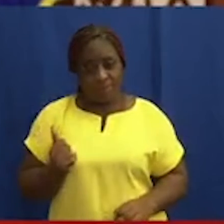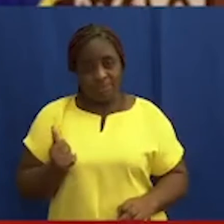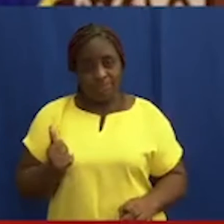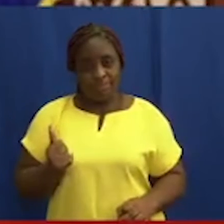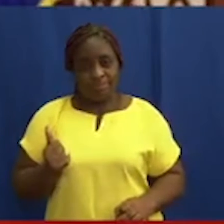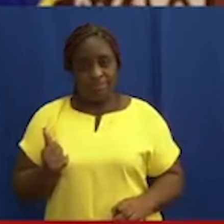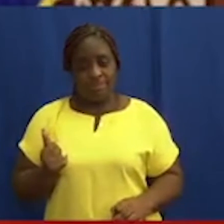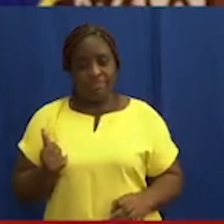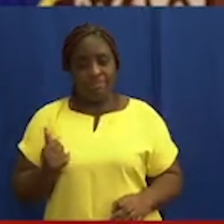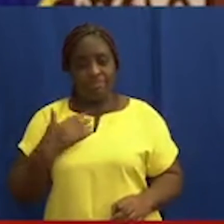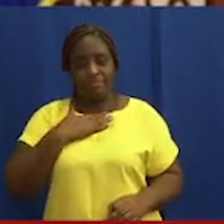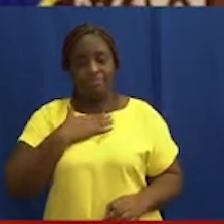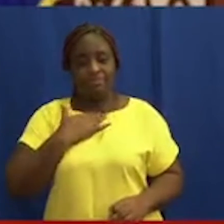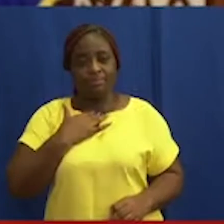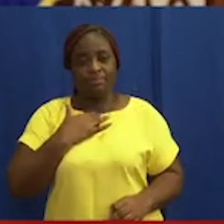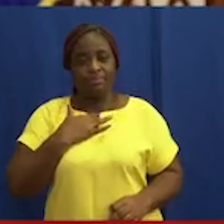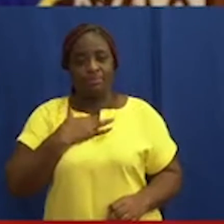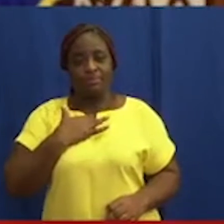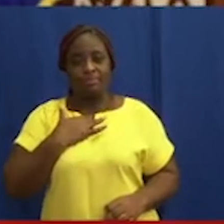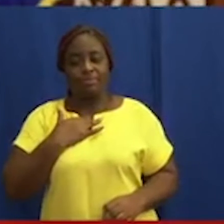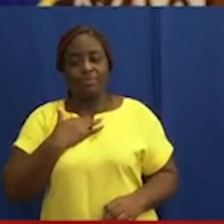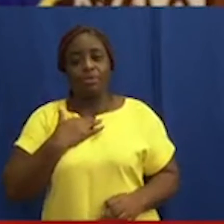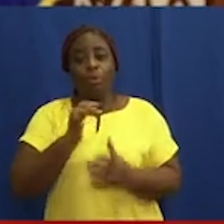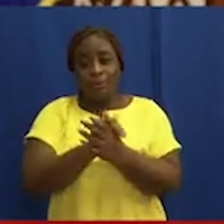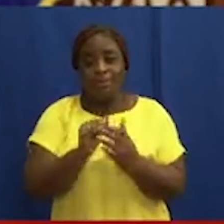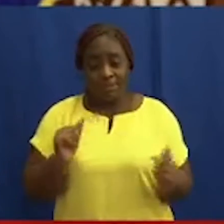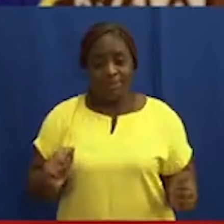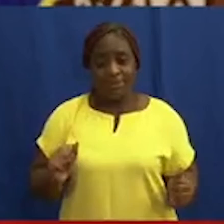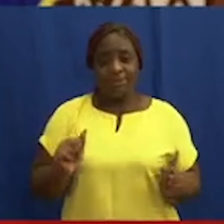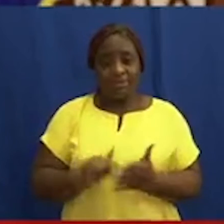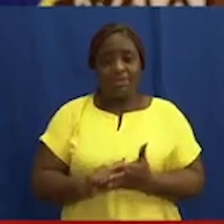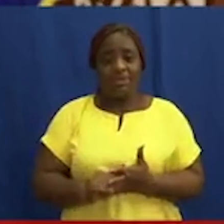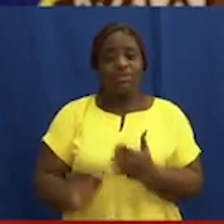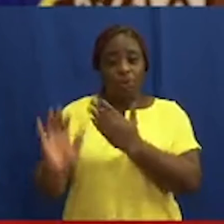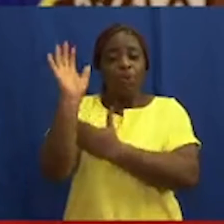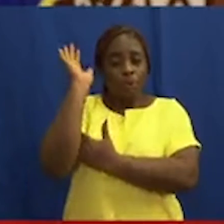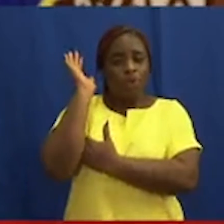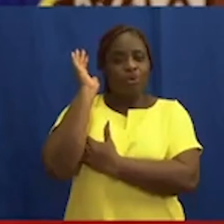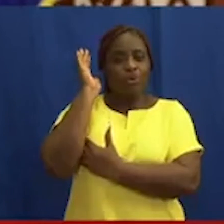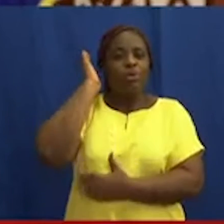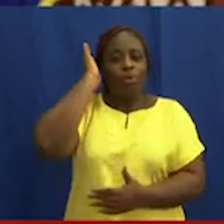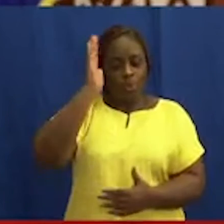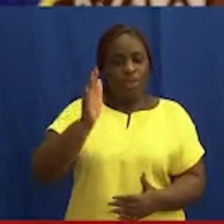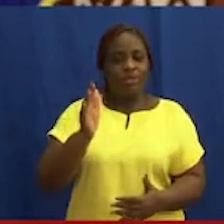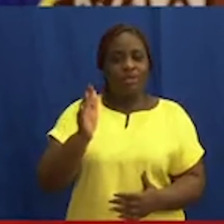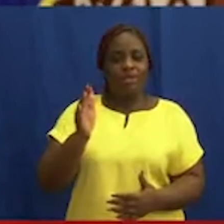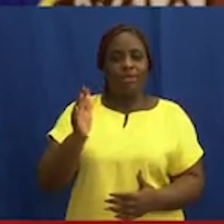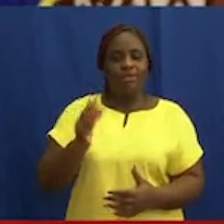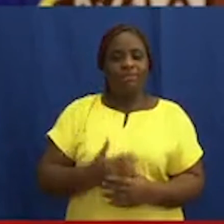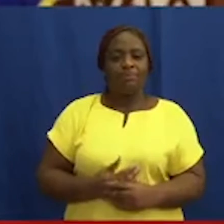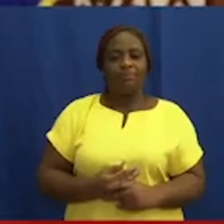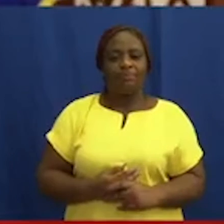miliyan 1,600 da kuma har zuwa watan miliyan 2,100. Mun kuma dawo